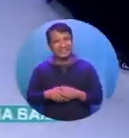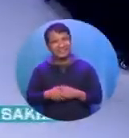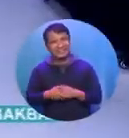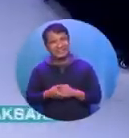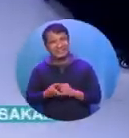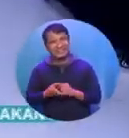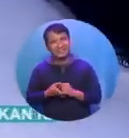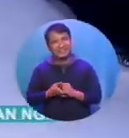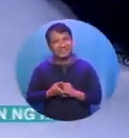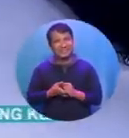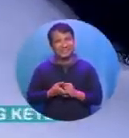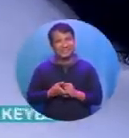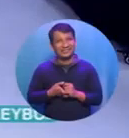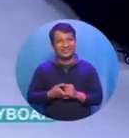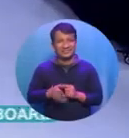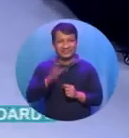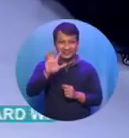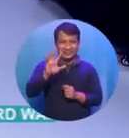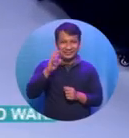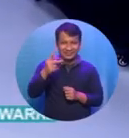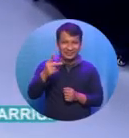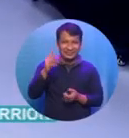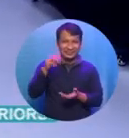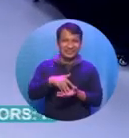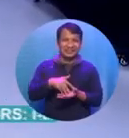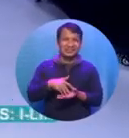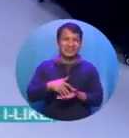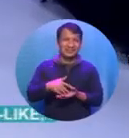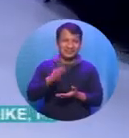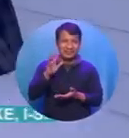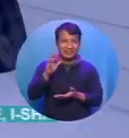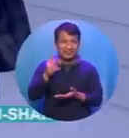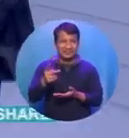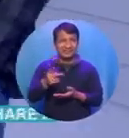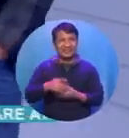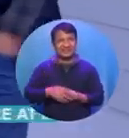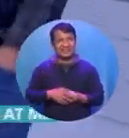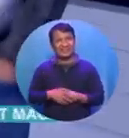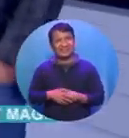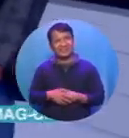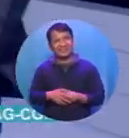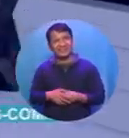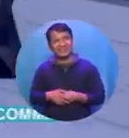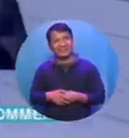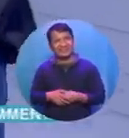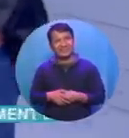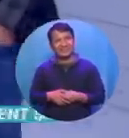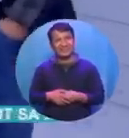Hindi ko masyadong kanunin! 5,000! 5,000! 5,000! 5,000!